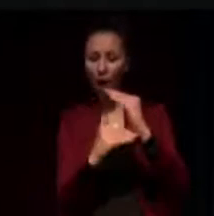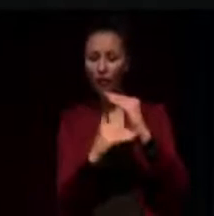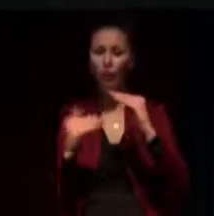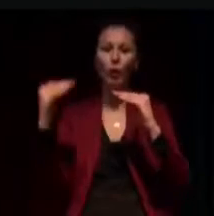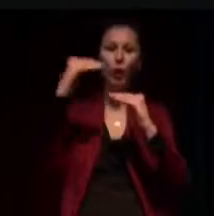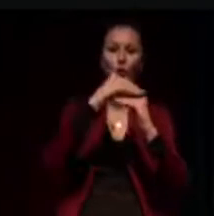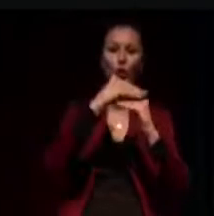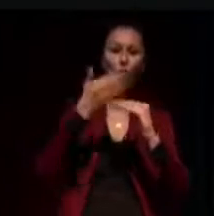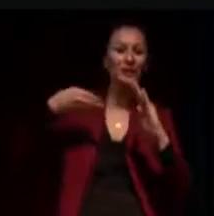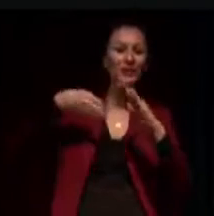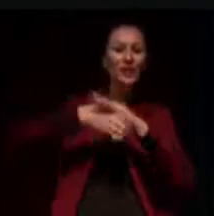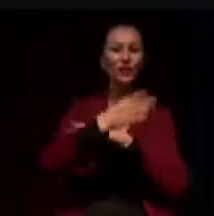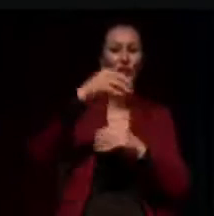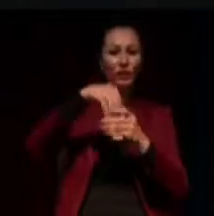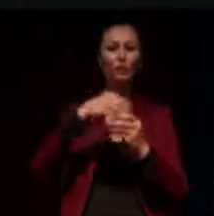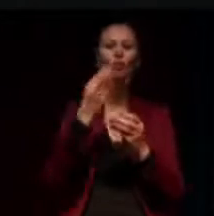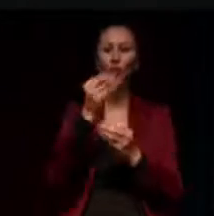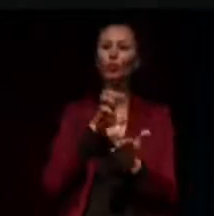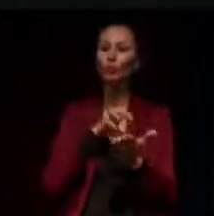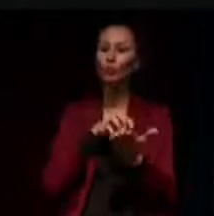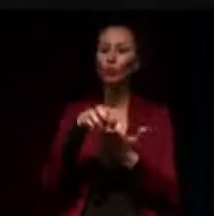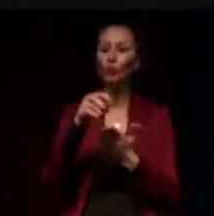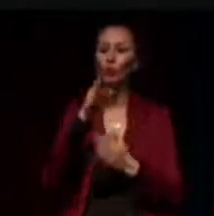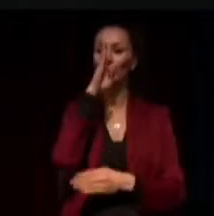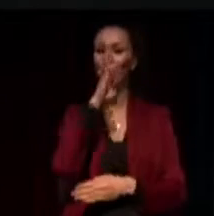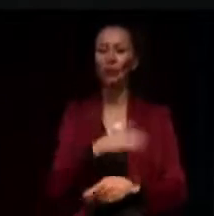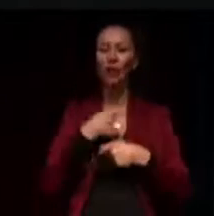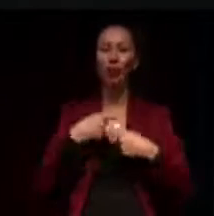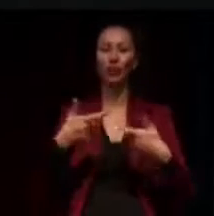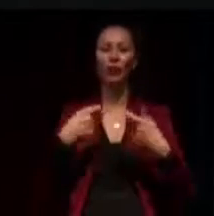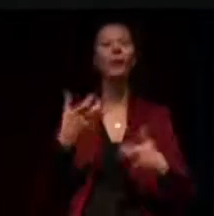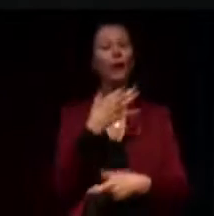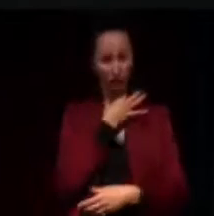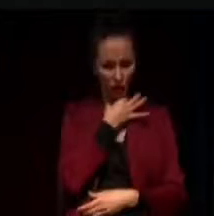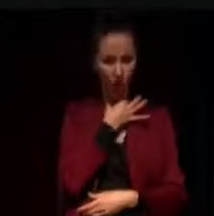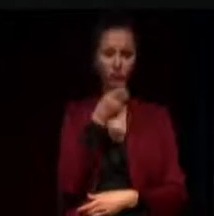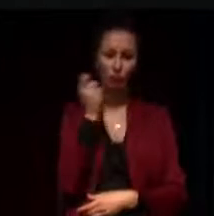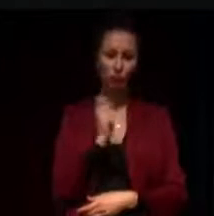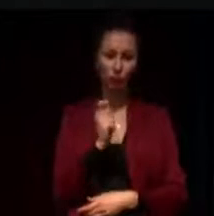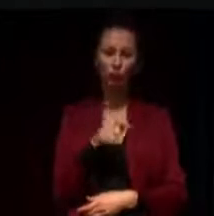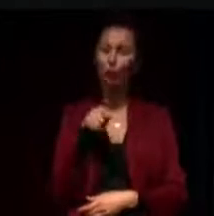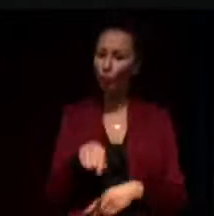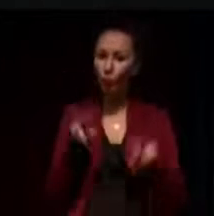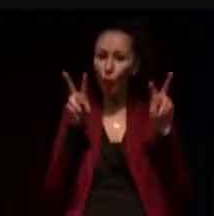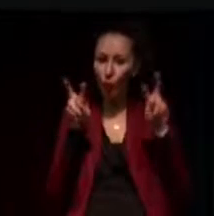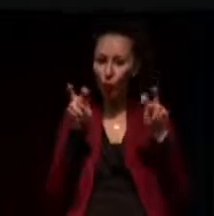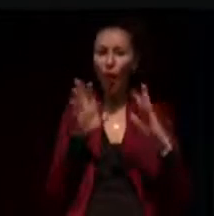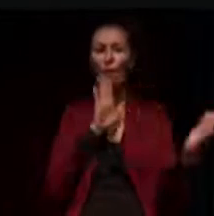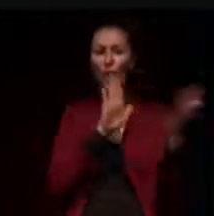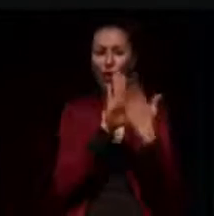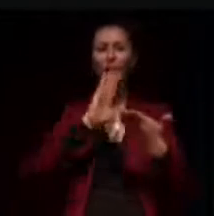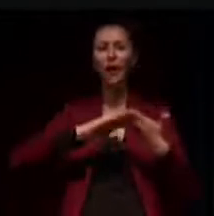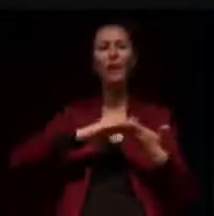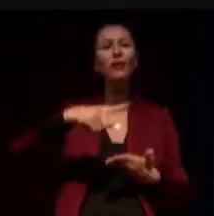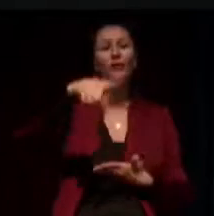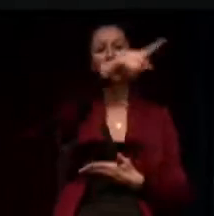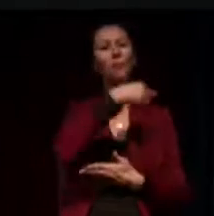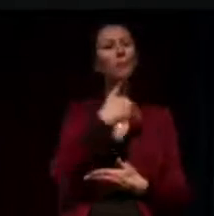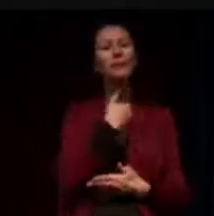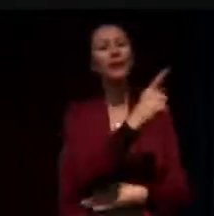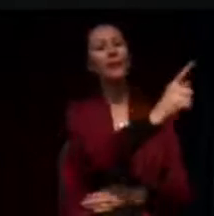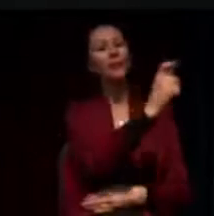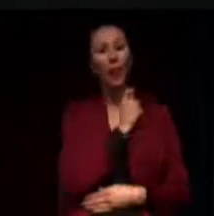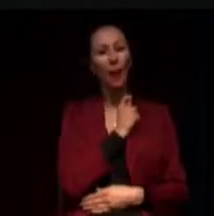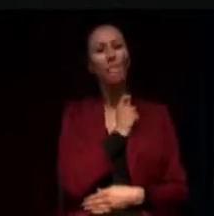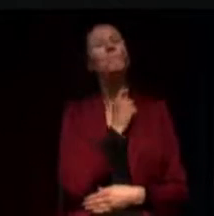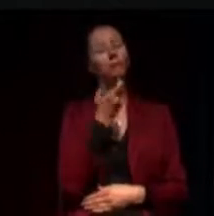geçitler için ciddi bir bütçe harcaması planlandı. İhtiyaç mı? İhtiyaç. Bu konuda muhalefetteki arkadaşlarımız da bizden talepte